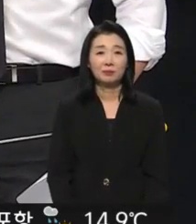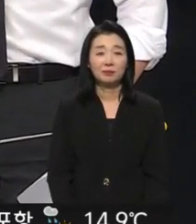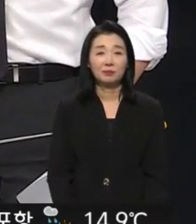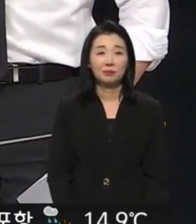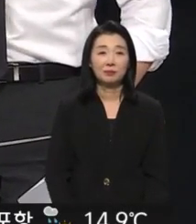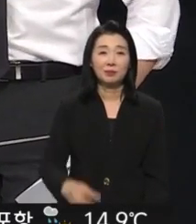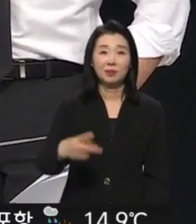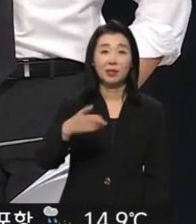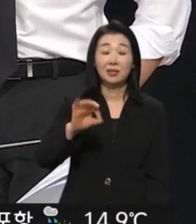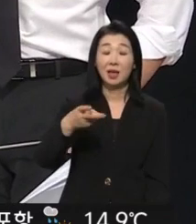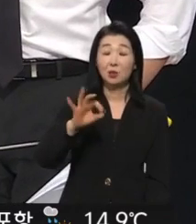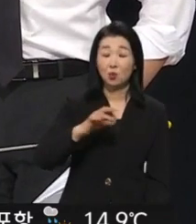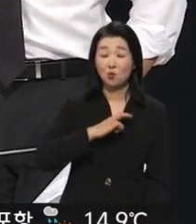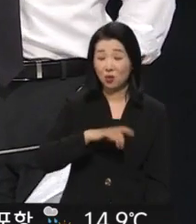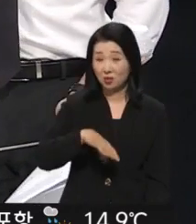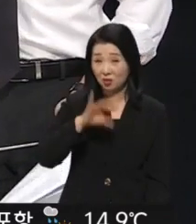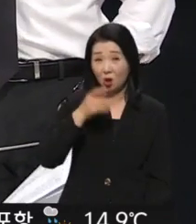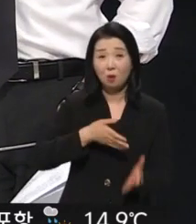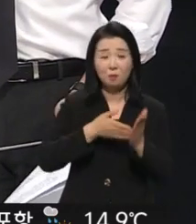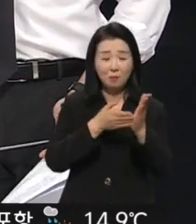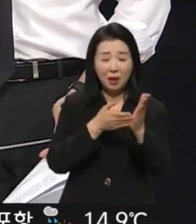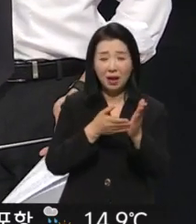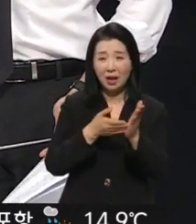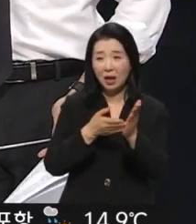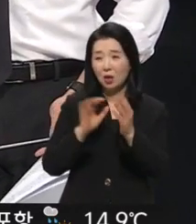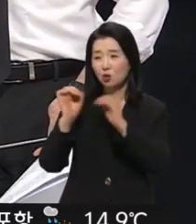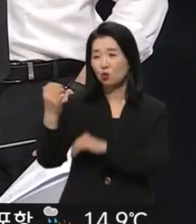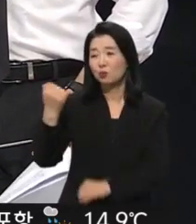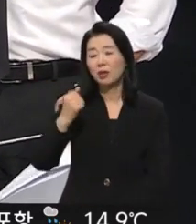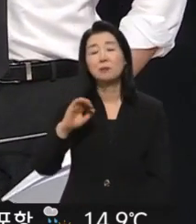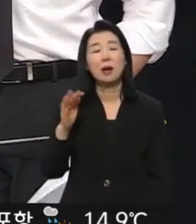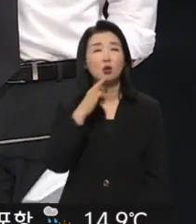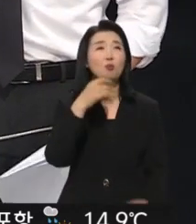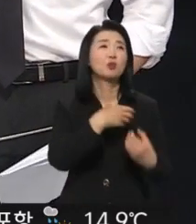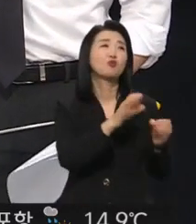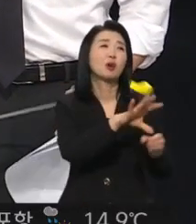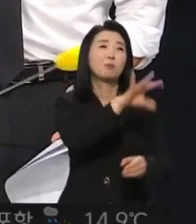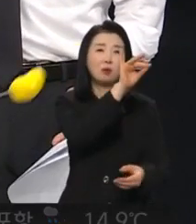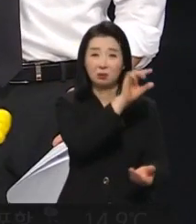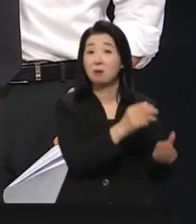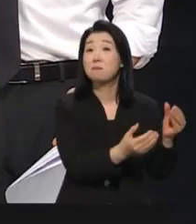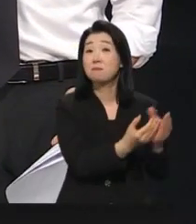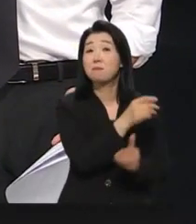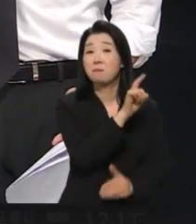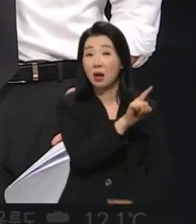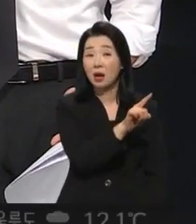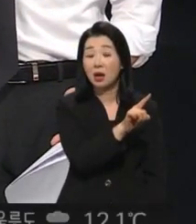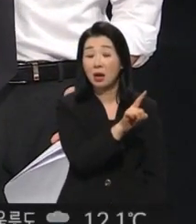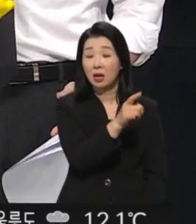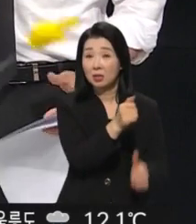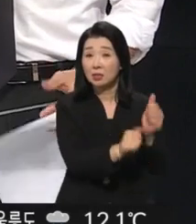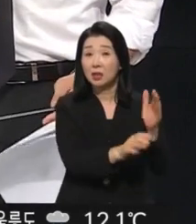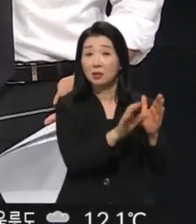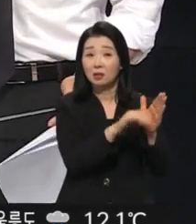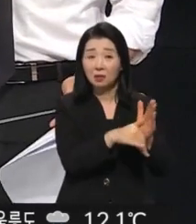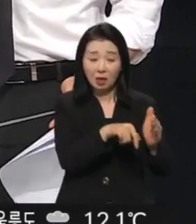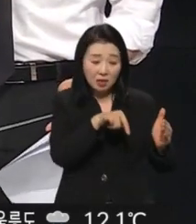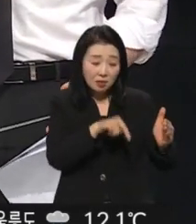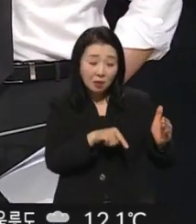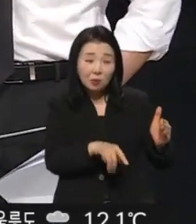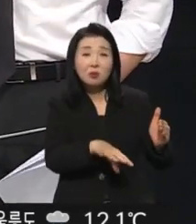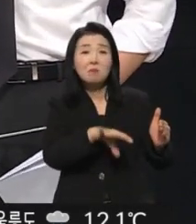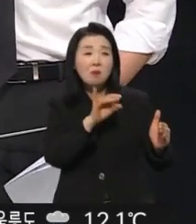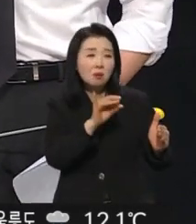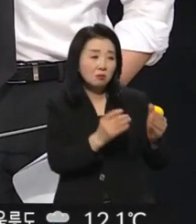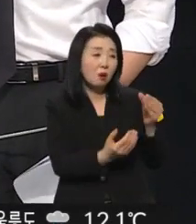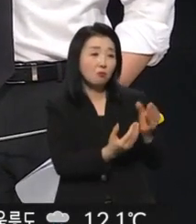대장동 의혹을 처음 제기한 건 여당이 아니라 야당이었다는 점도 짚었는데요. 지난 민주당 대선 경선 때 내부에서 나온 의혹이란